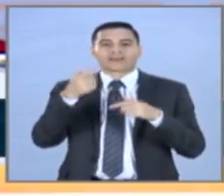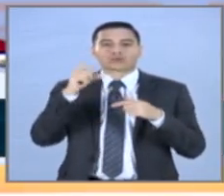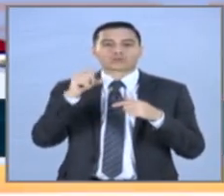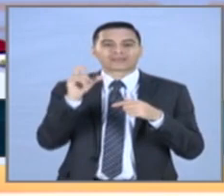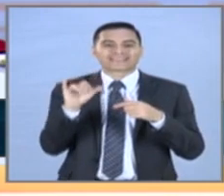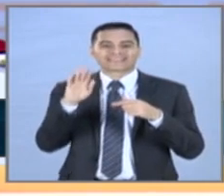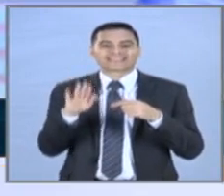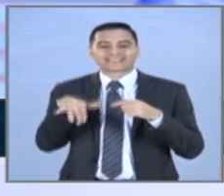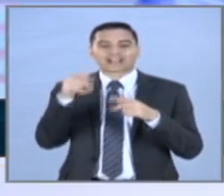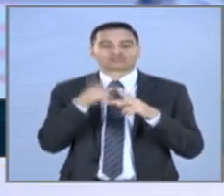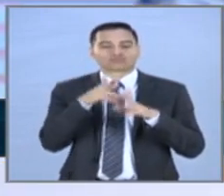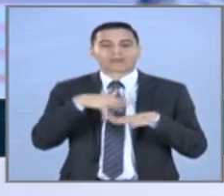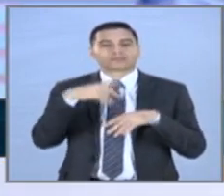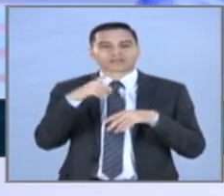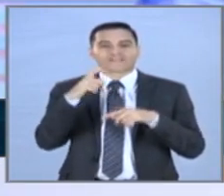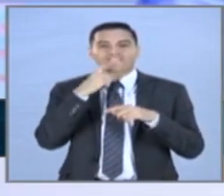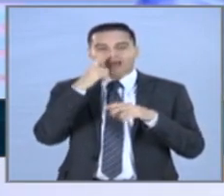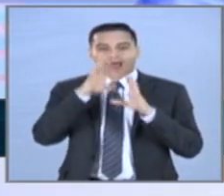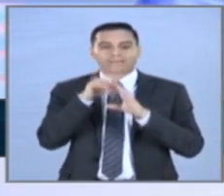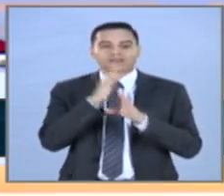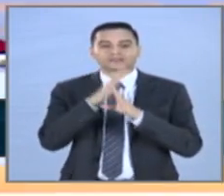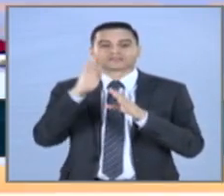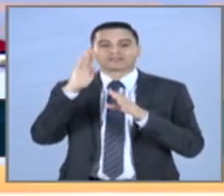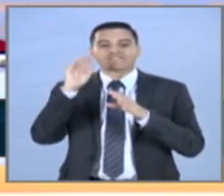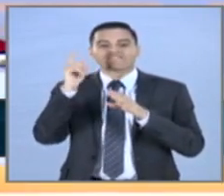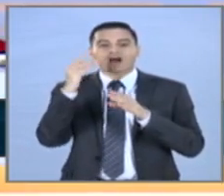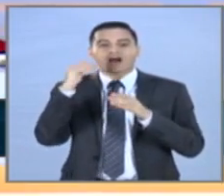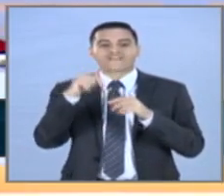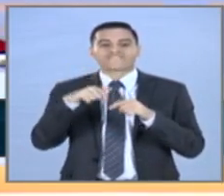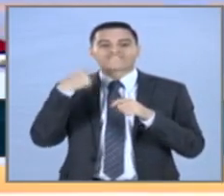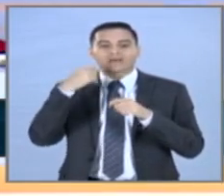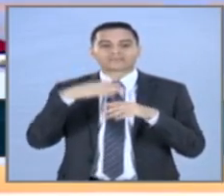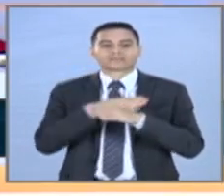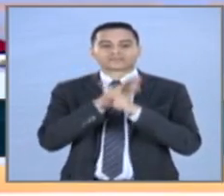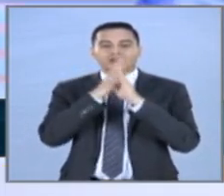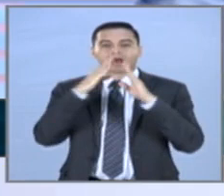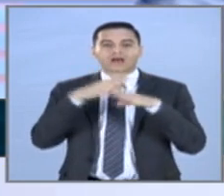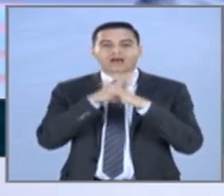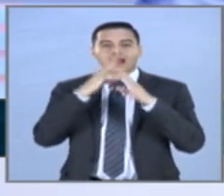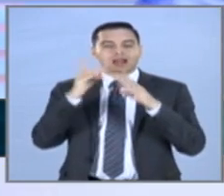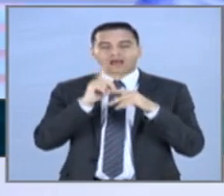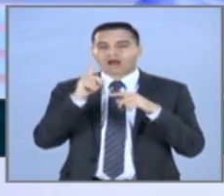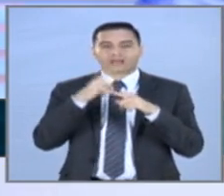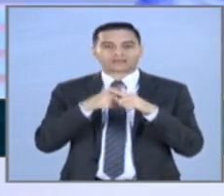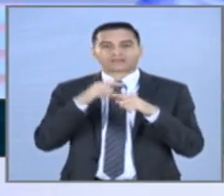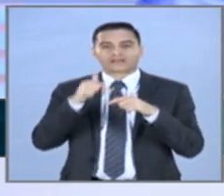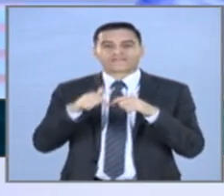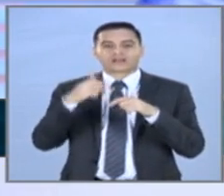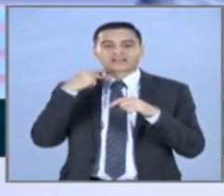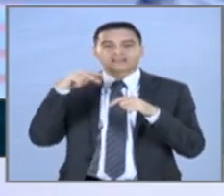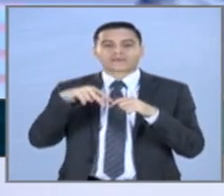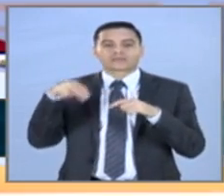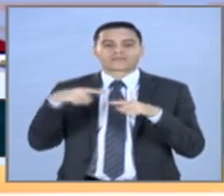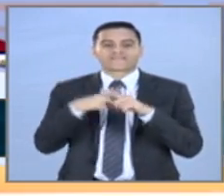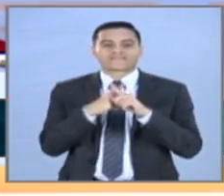جمهوري. صح. فنانة قامت بدور فرح في فيلم سهر الليالي، فمن هي؟ صبرين. غلط. ما هو ضعف الرقم